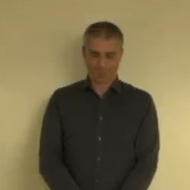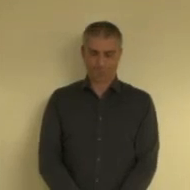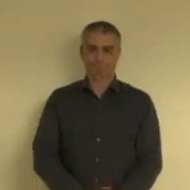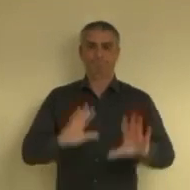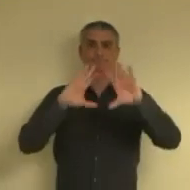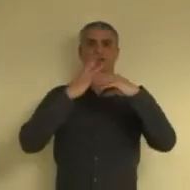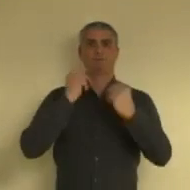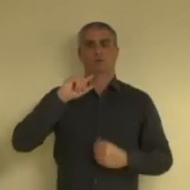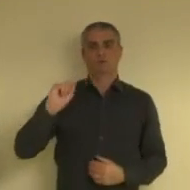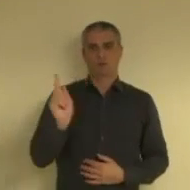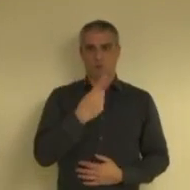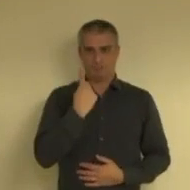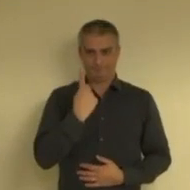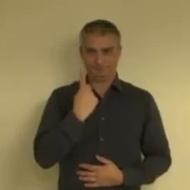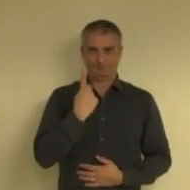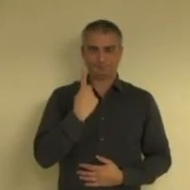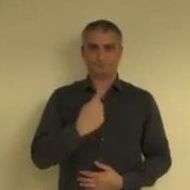ערב טוב לכולם.